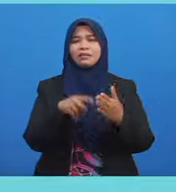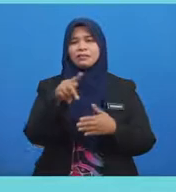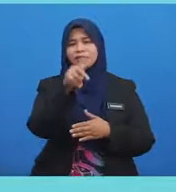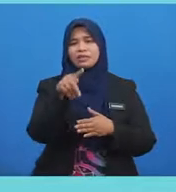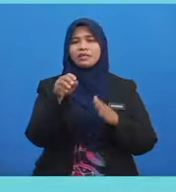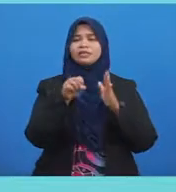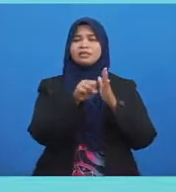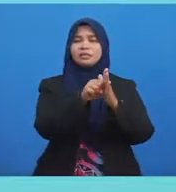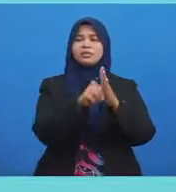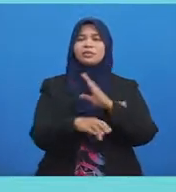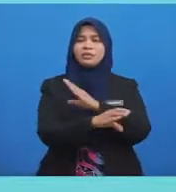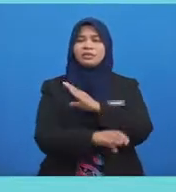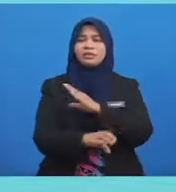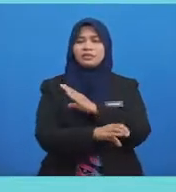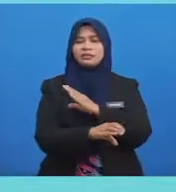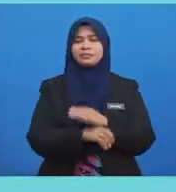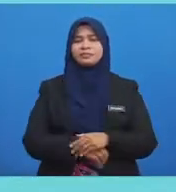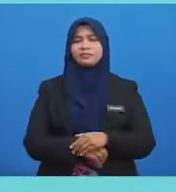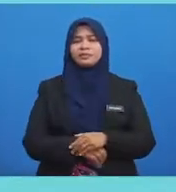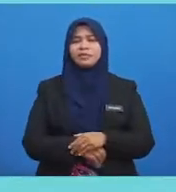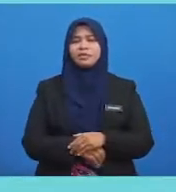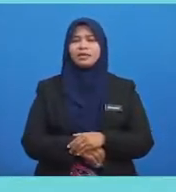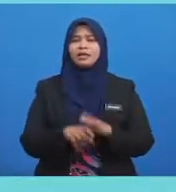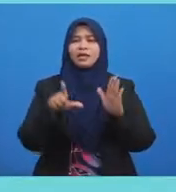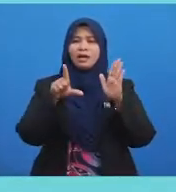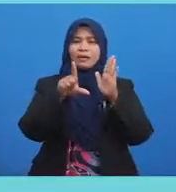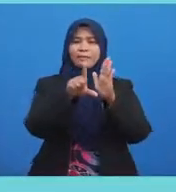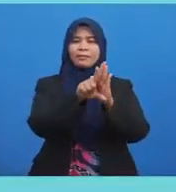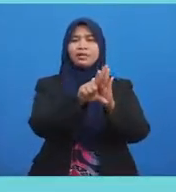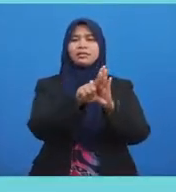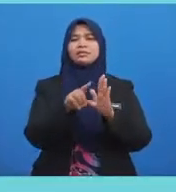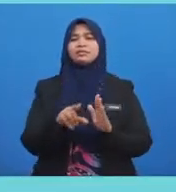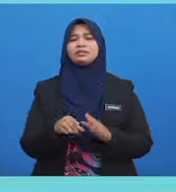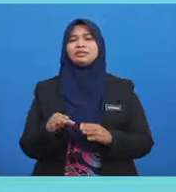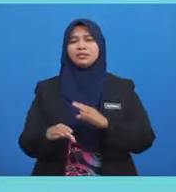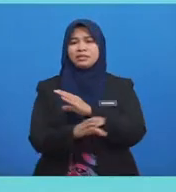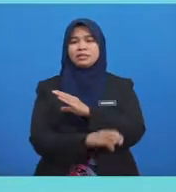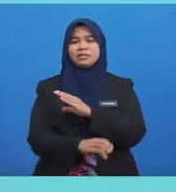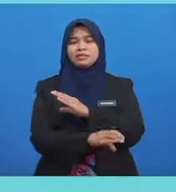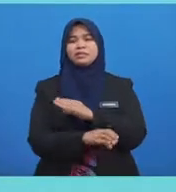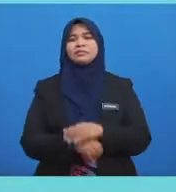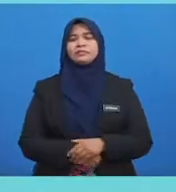negeri? Simbol negeri merupakan lambang sesebuah negeri.